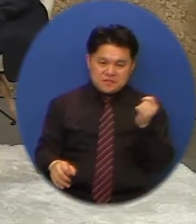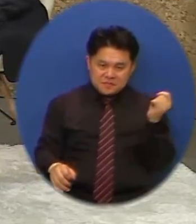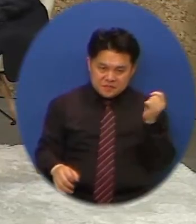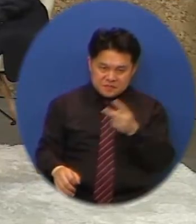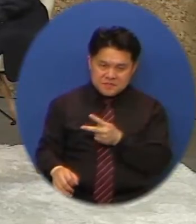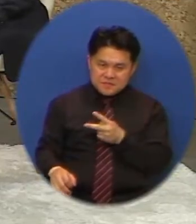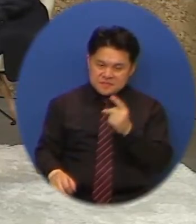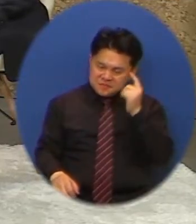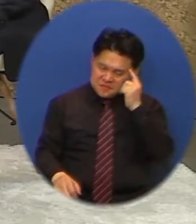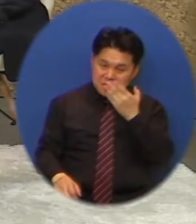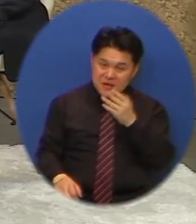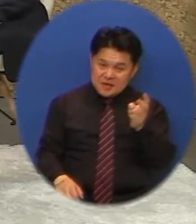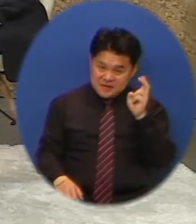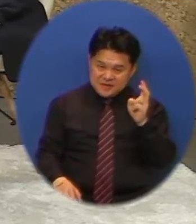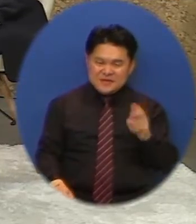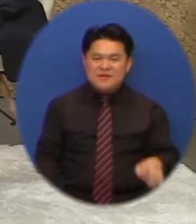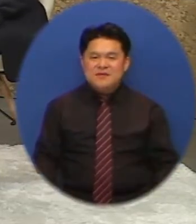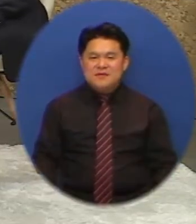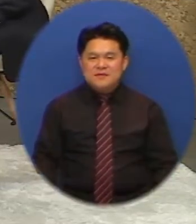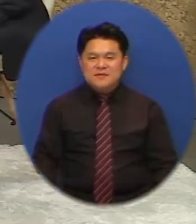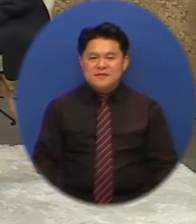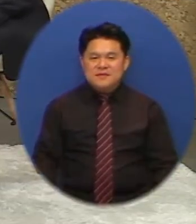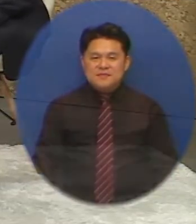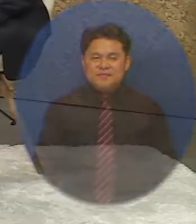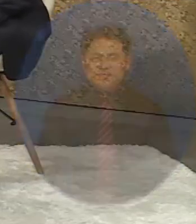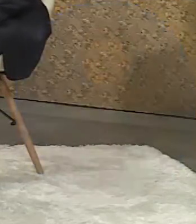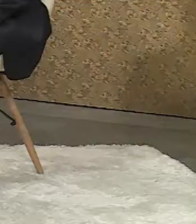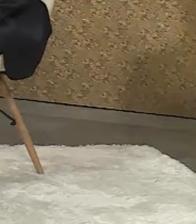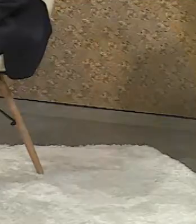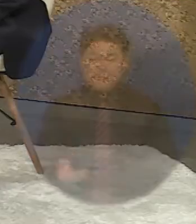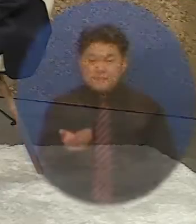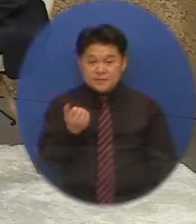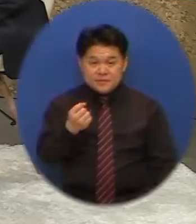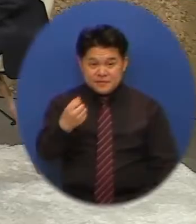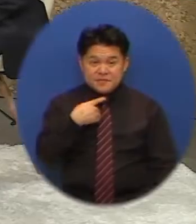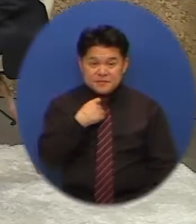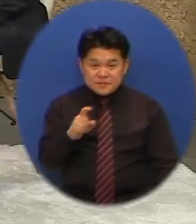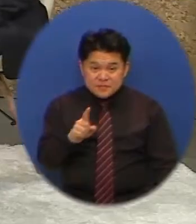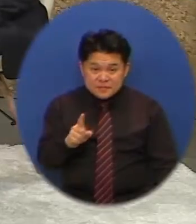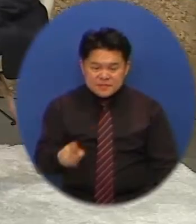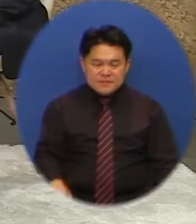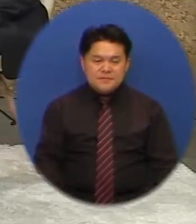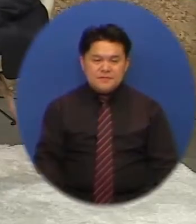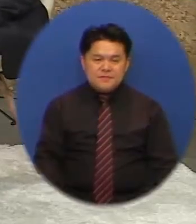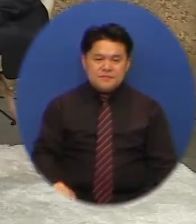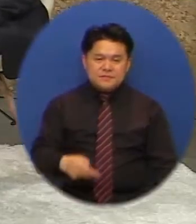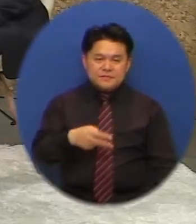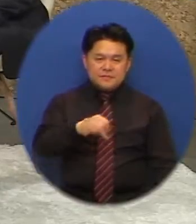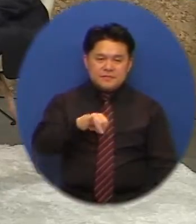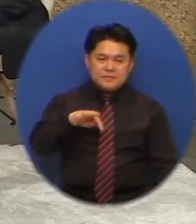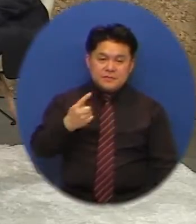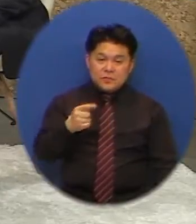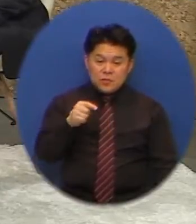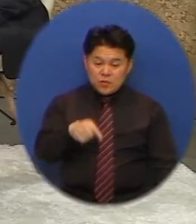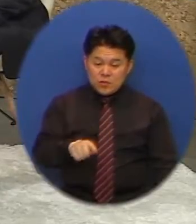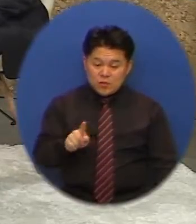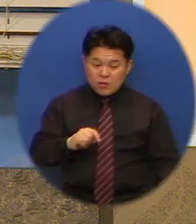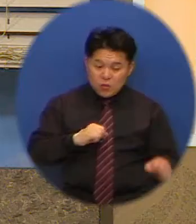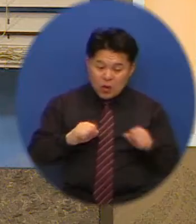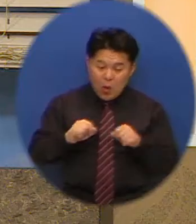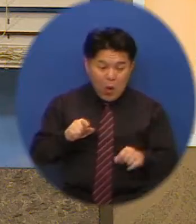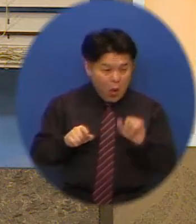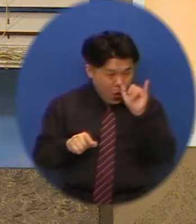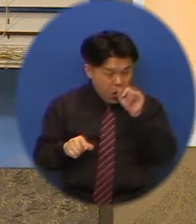네. 생각을 하지 않을까라는 생각이 듭니다. 네. 앞서 얘기해 주셨지만 그 시도의